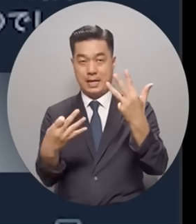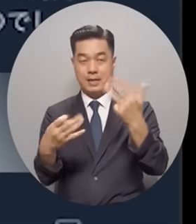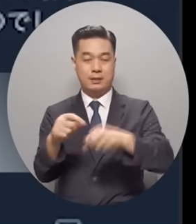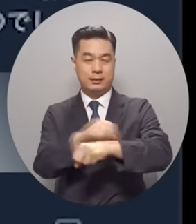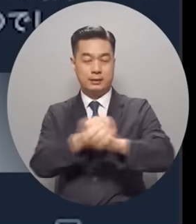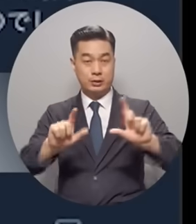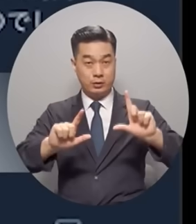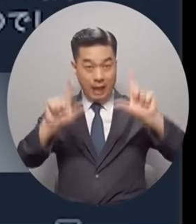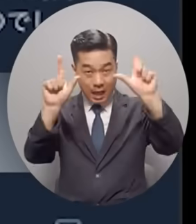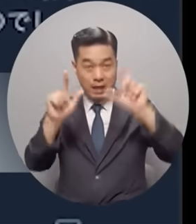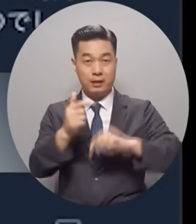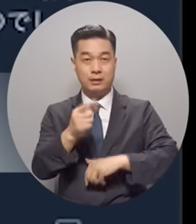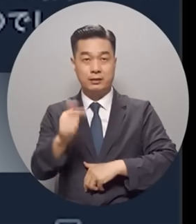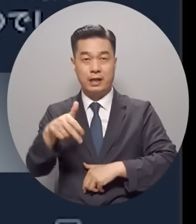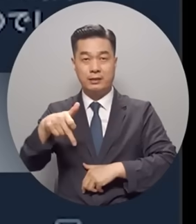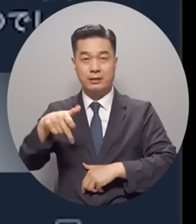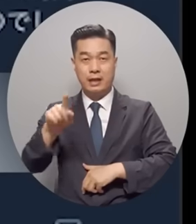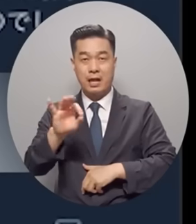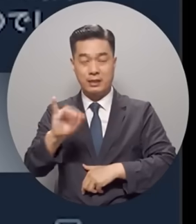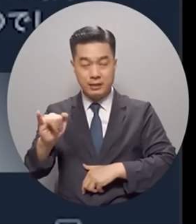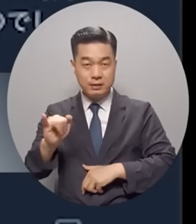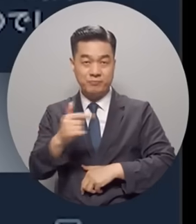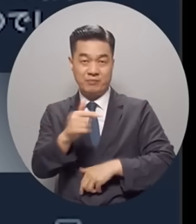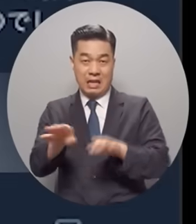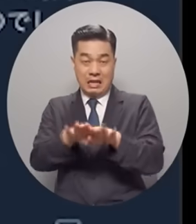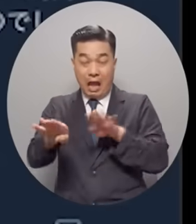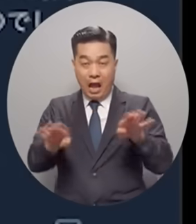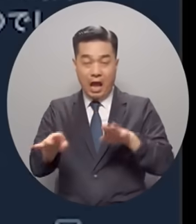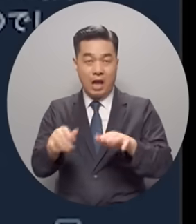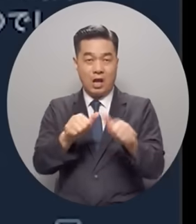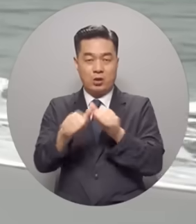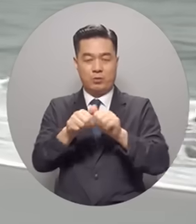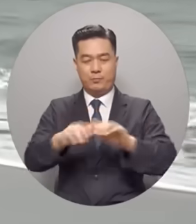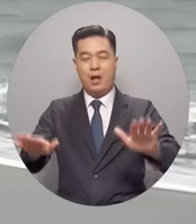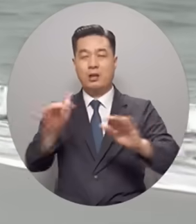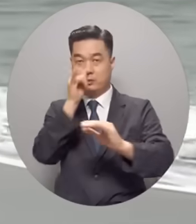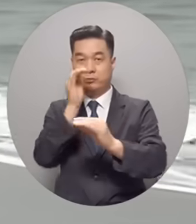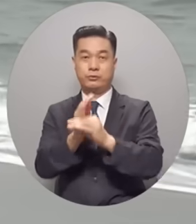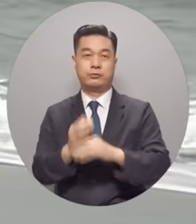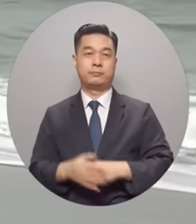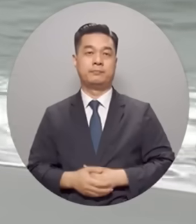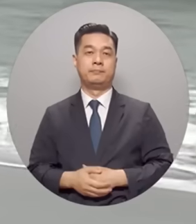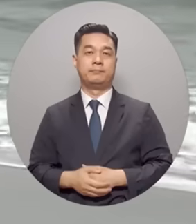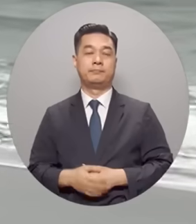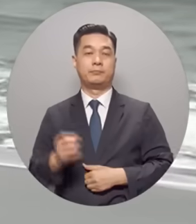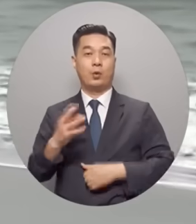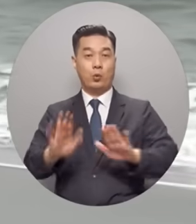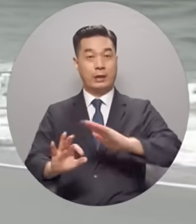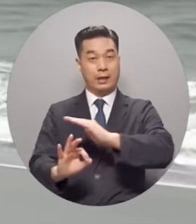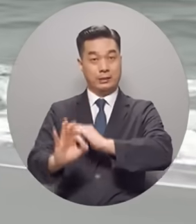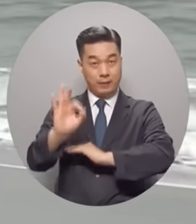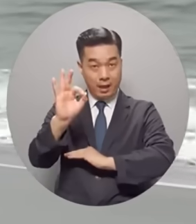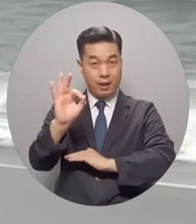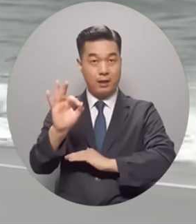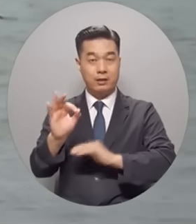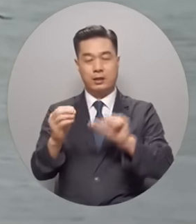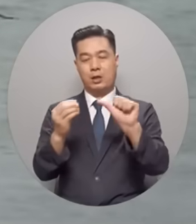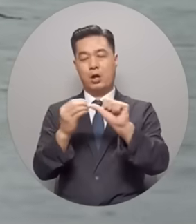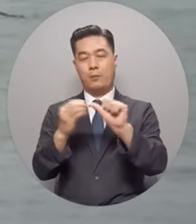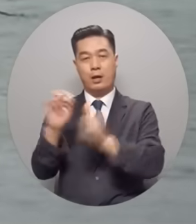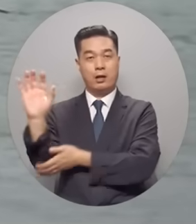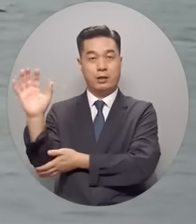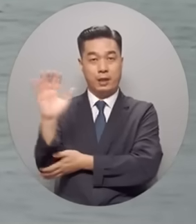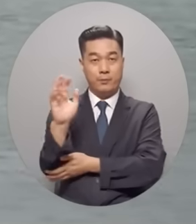특정일에 난카이 대지진이 온다는 유언비어마저 퍼지고 있습니다. 이 와중에 오늘 아침엔 제5호 태풍